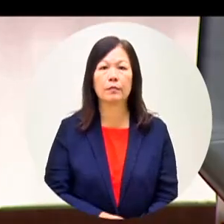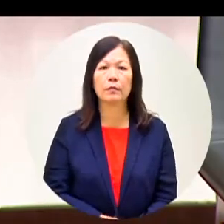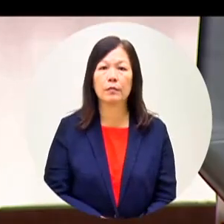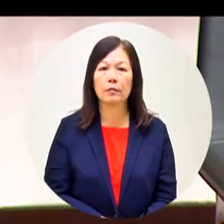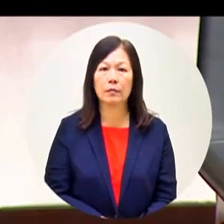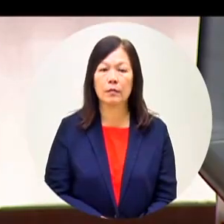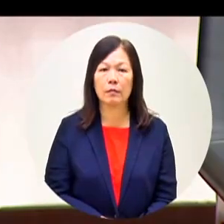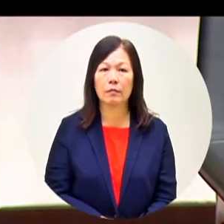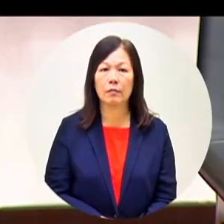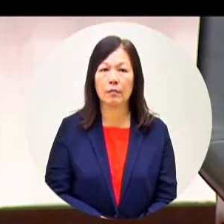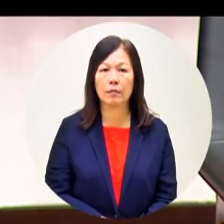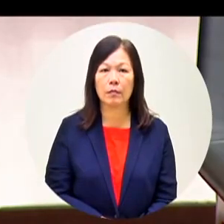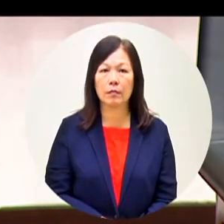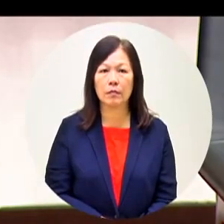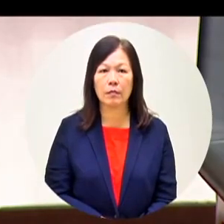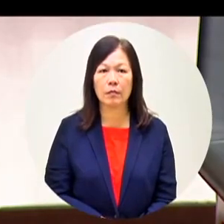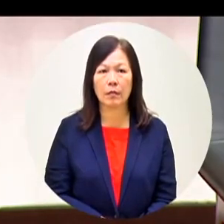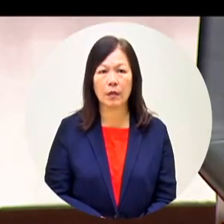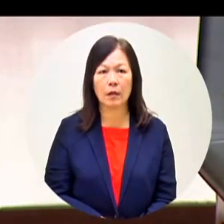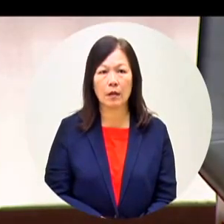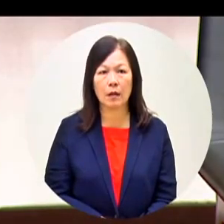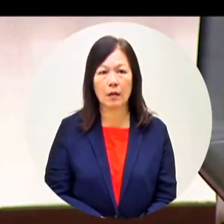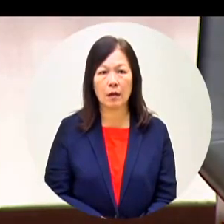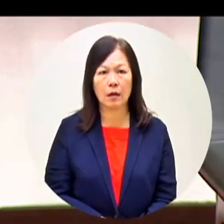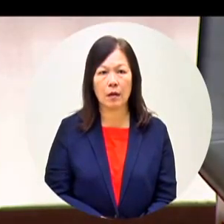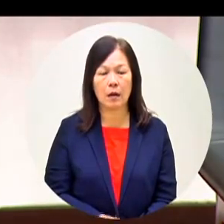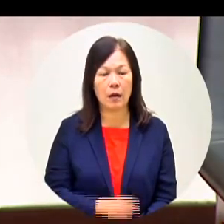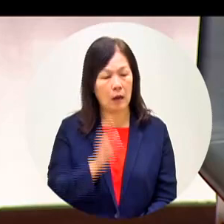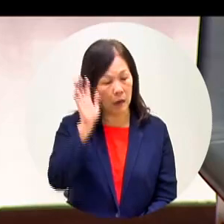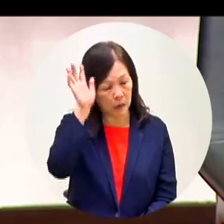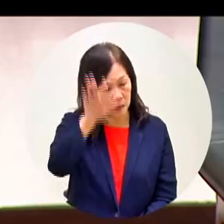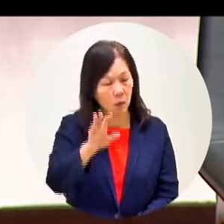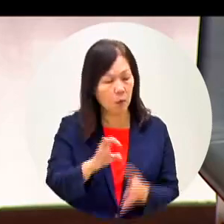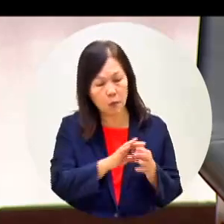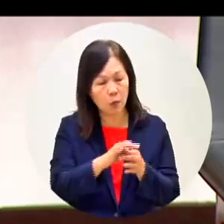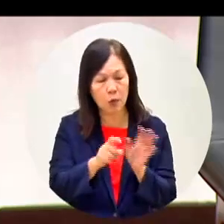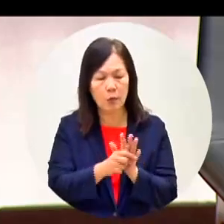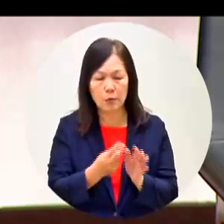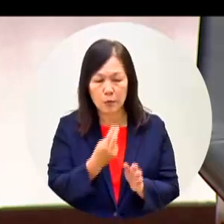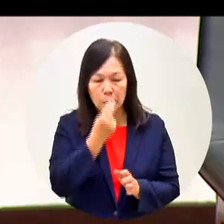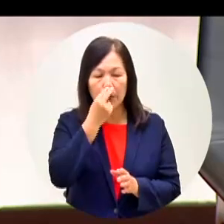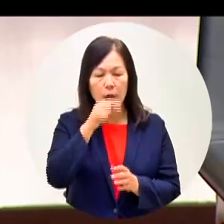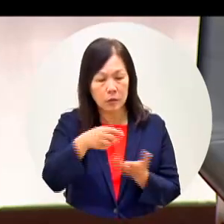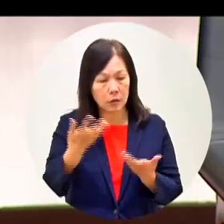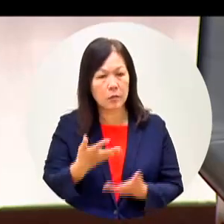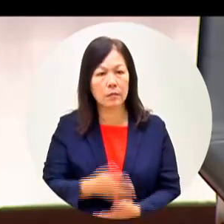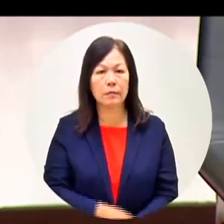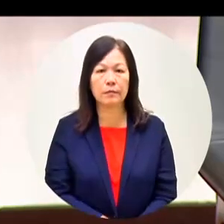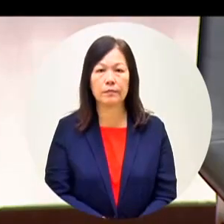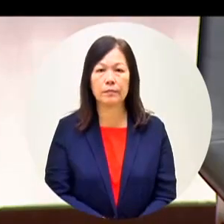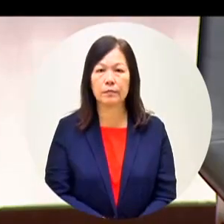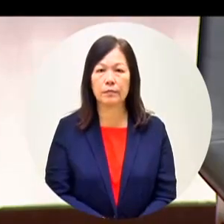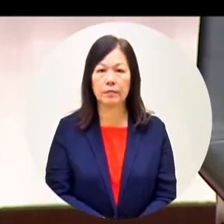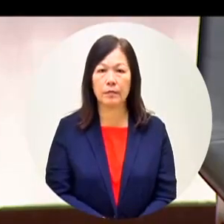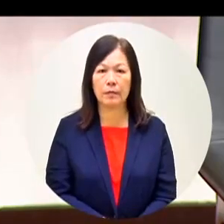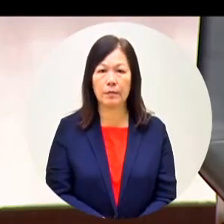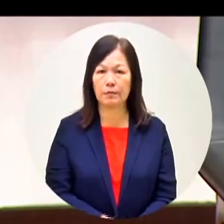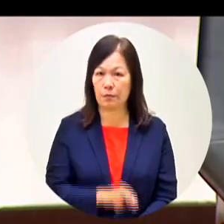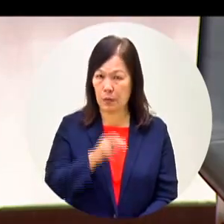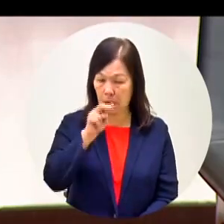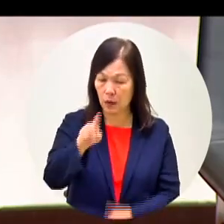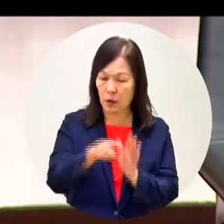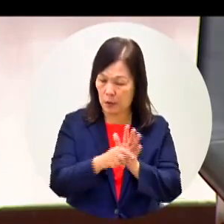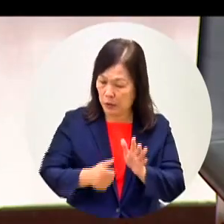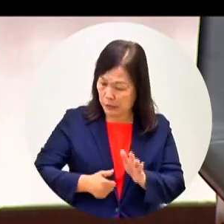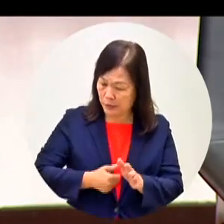我们的有关于空屋的问题，我希望看到你这边是能够真正的有效的